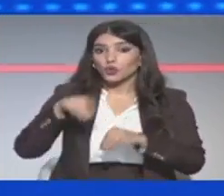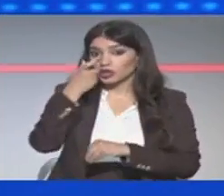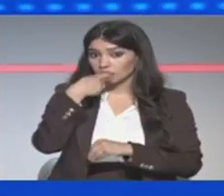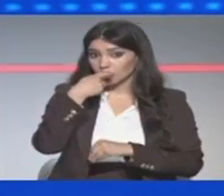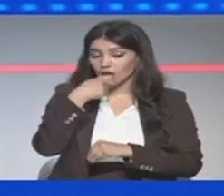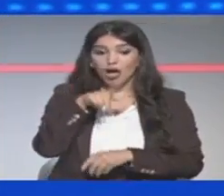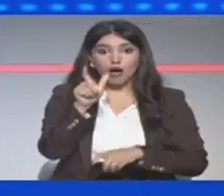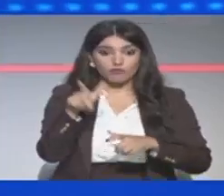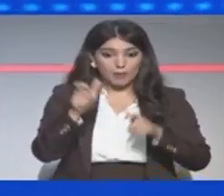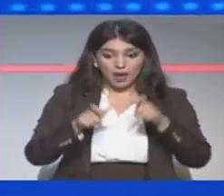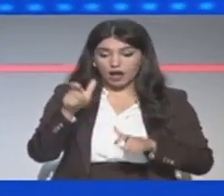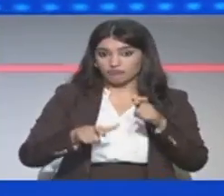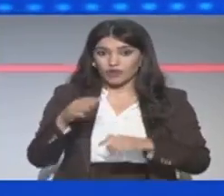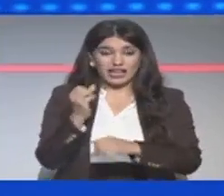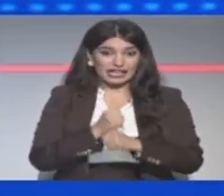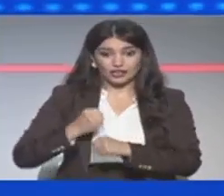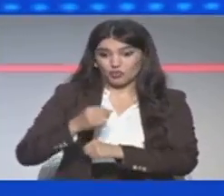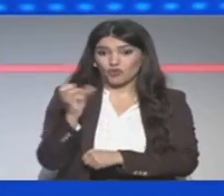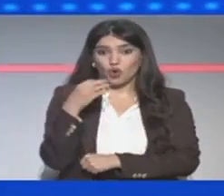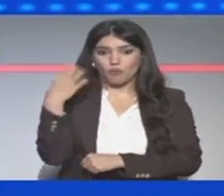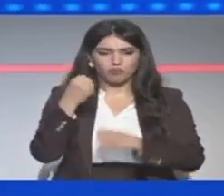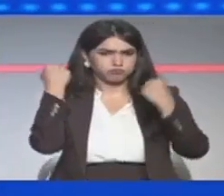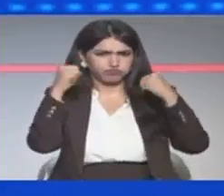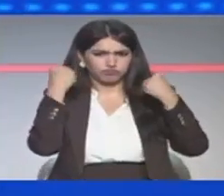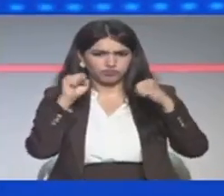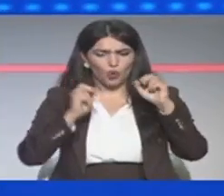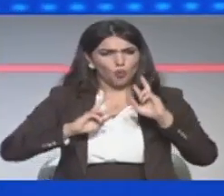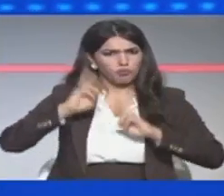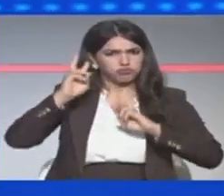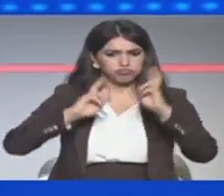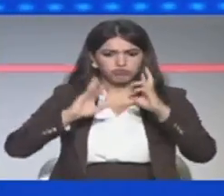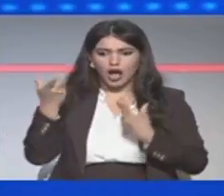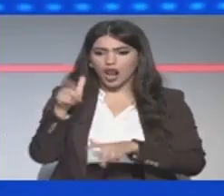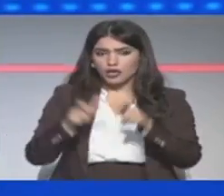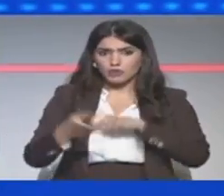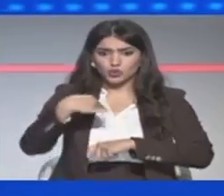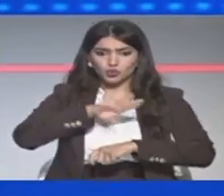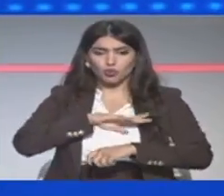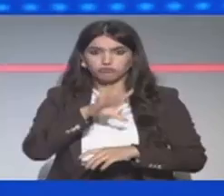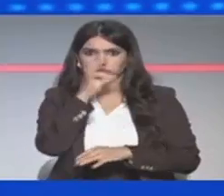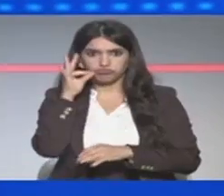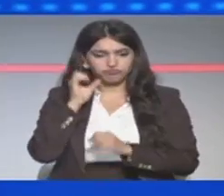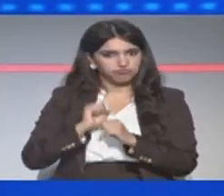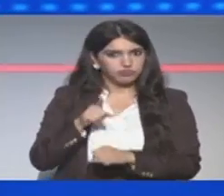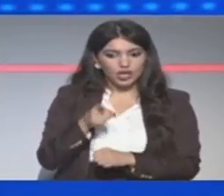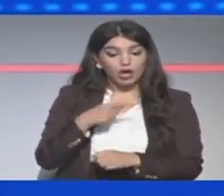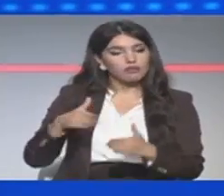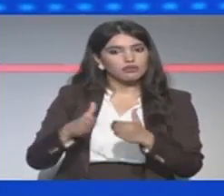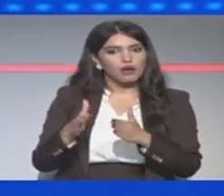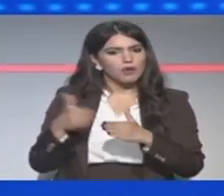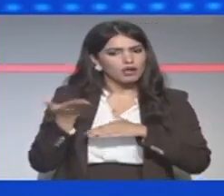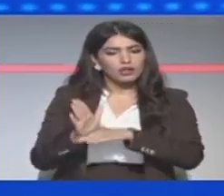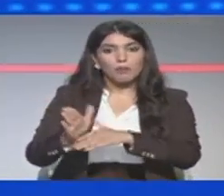الأعوان بوقفة احتجاجية استنكروا خلالها ما اعتبروه صمت صلة الإشراف على حد تعبيرهم، مطالبين